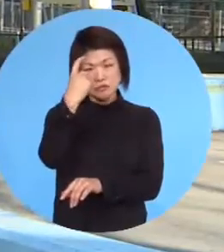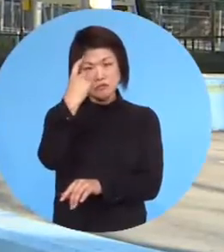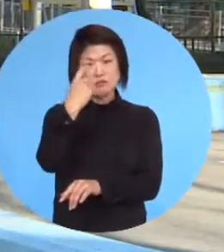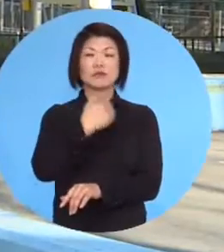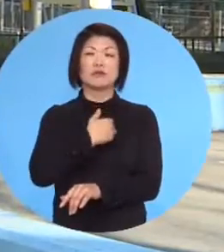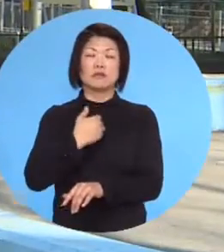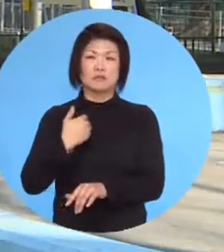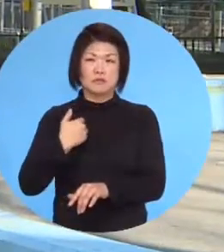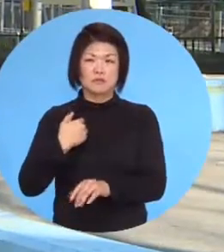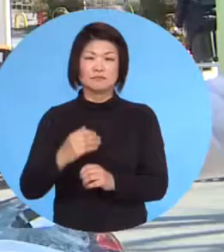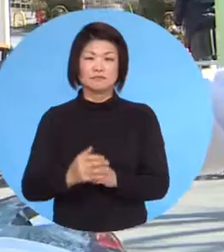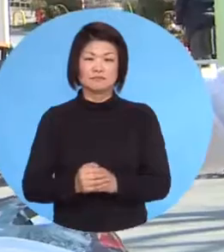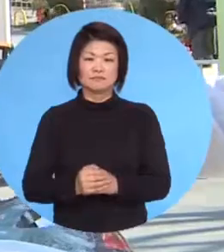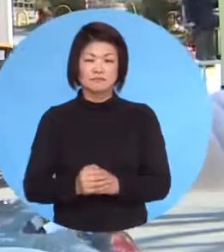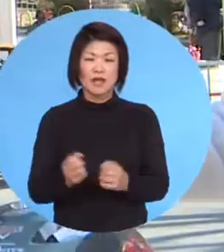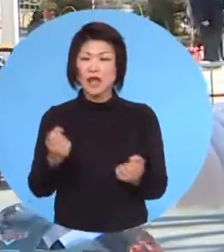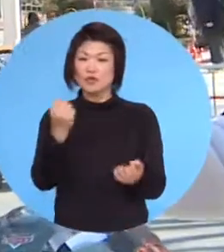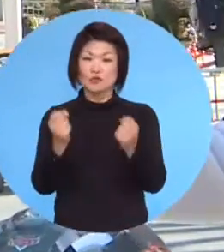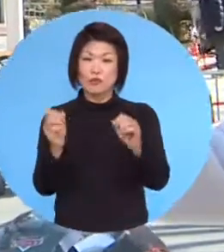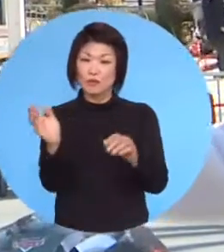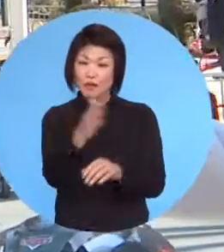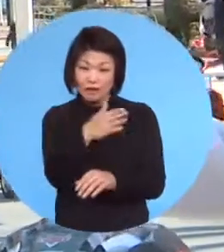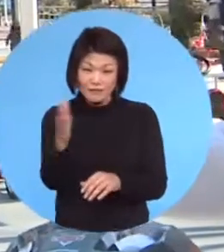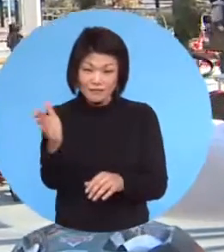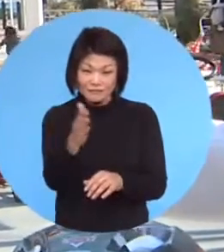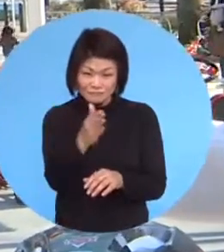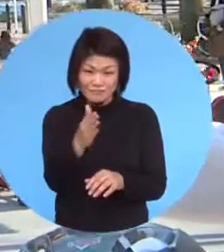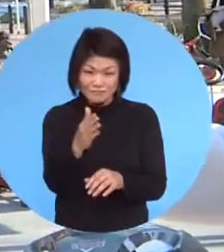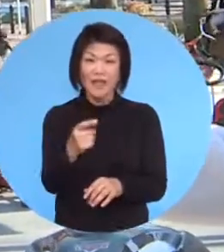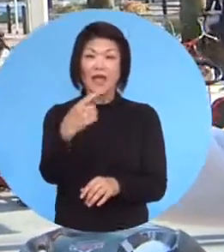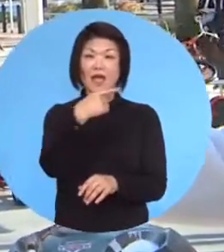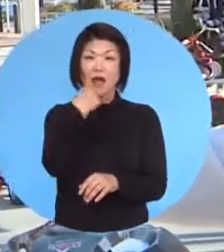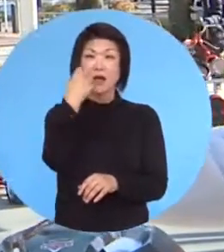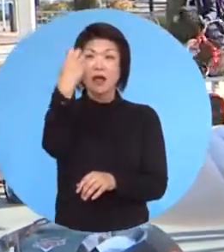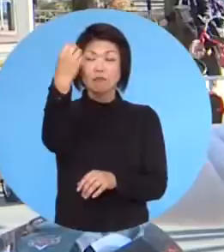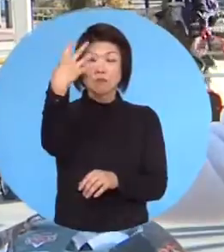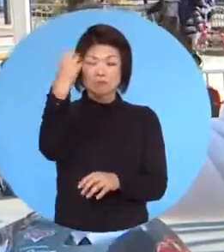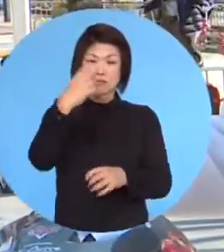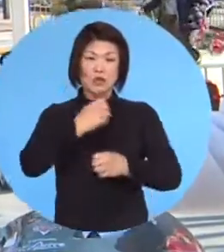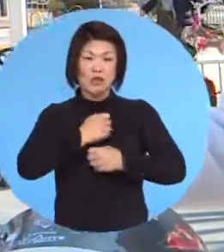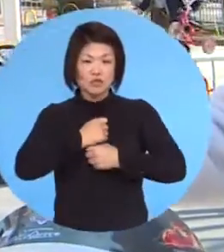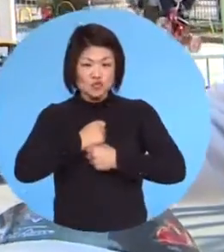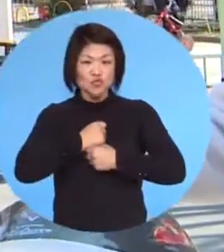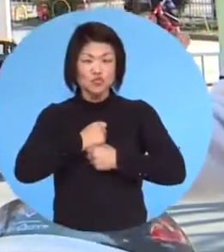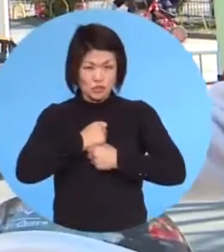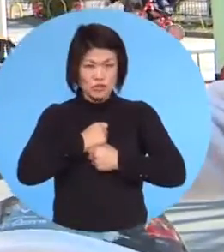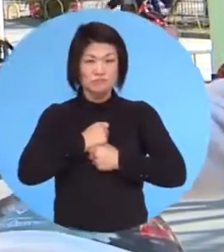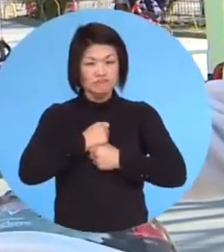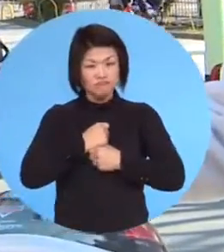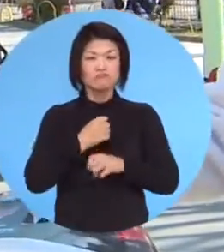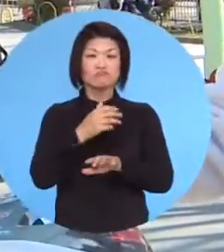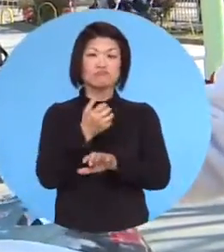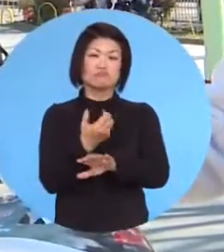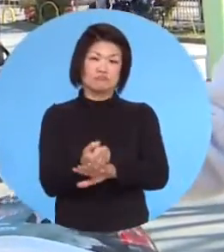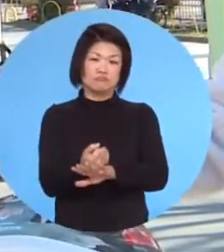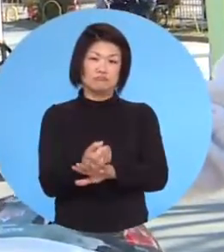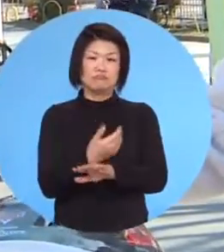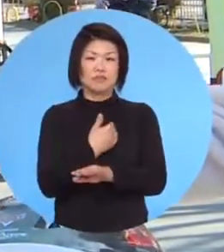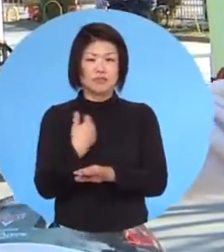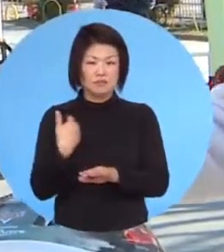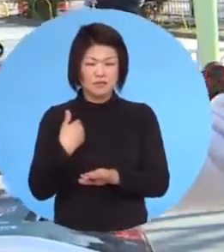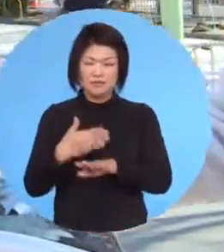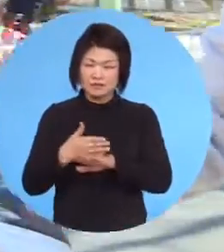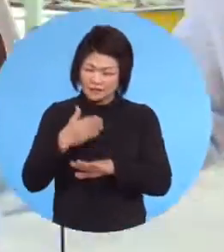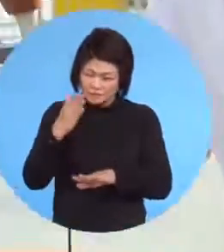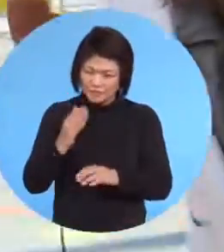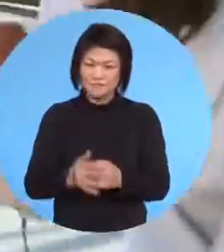魅力だと思います。 車もないです ね。そうですね。で、ちゃんと赤信号とかを学んでるようなのでありがたいです。 あり